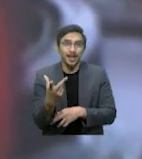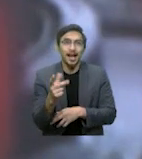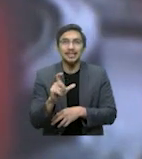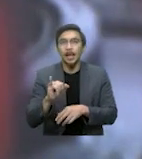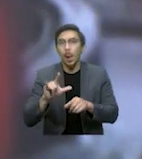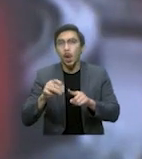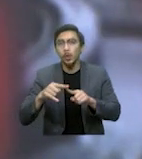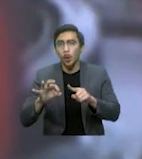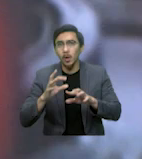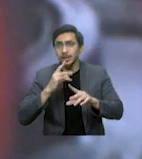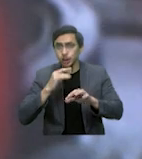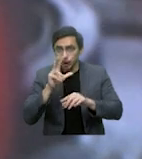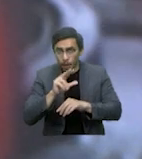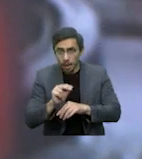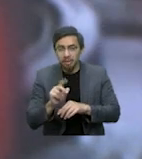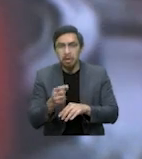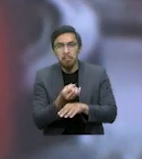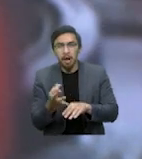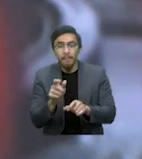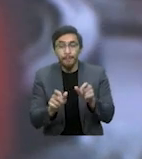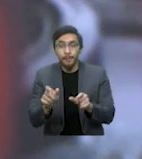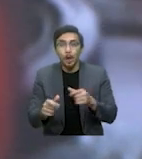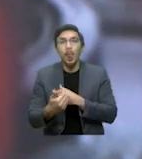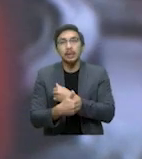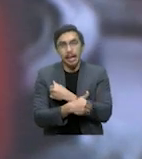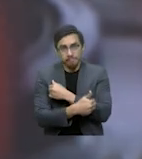Cianjur Jawa Barat sejumlah penumpang mengalami